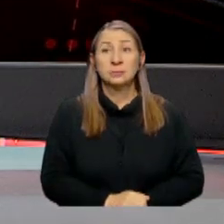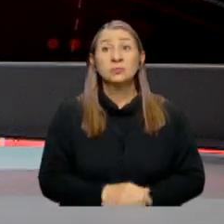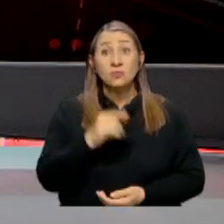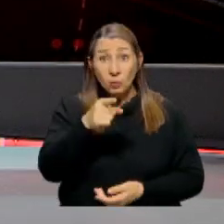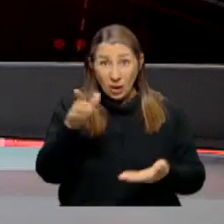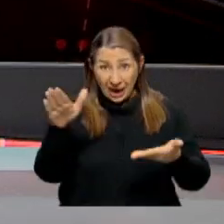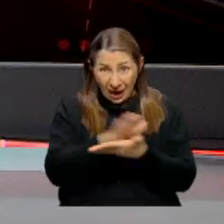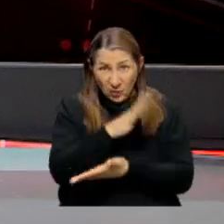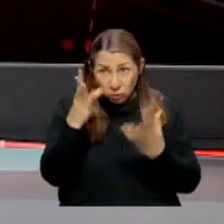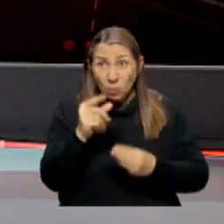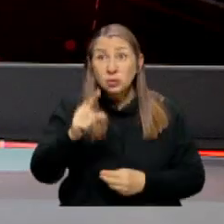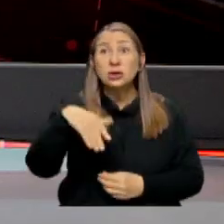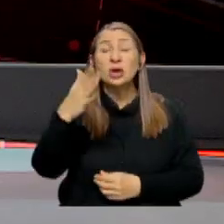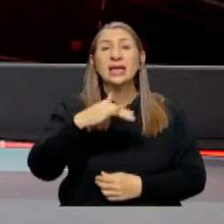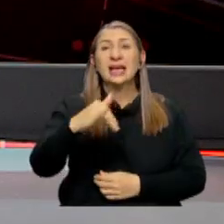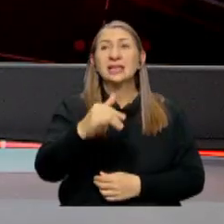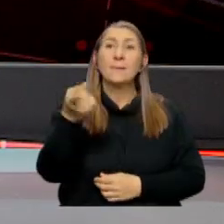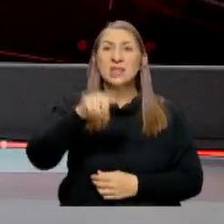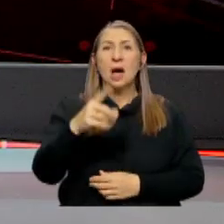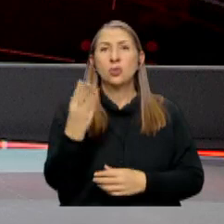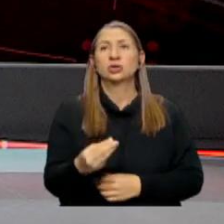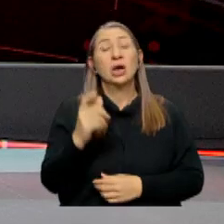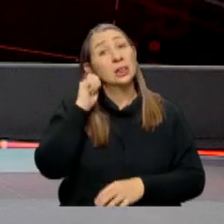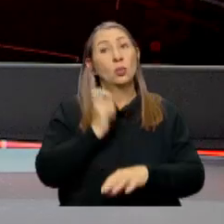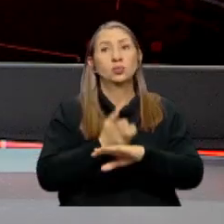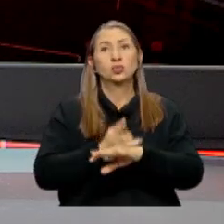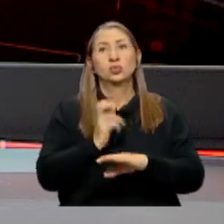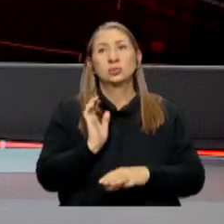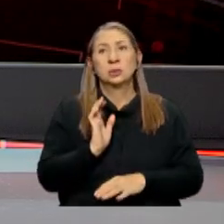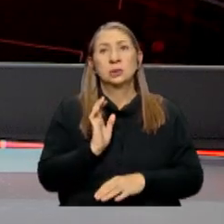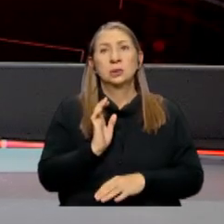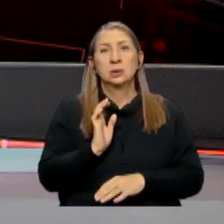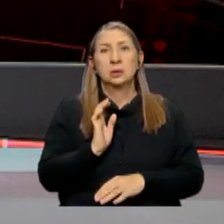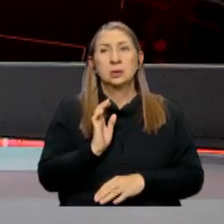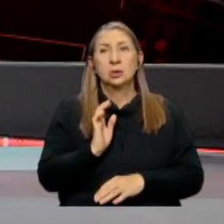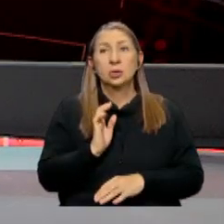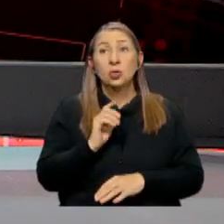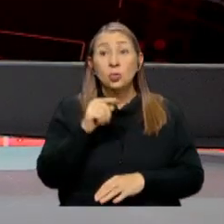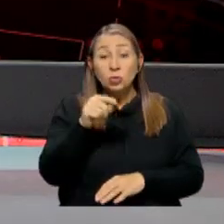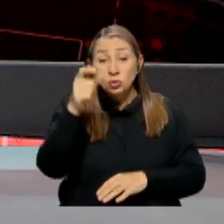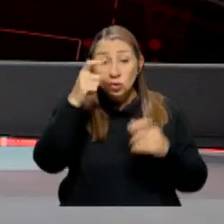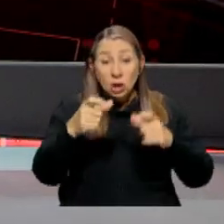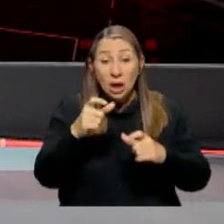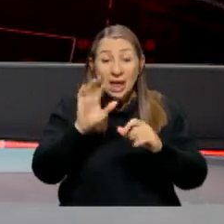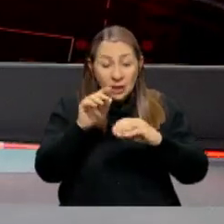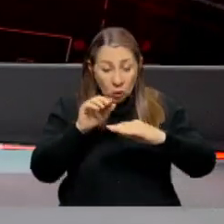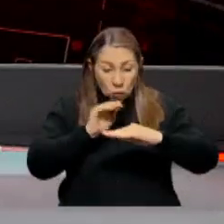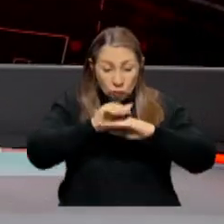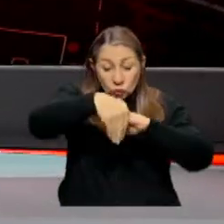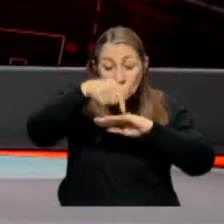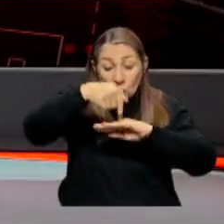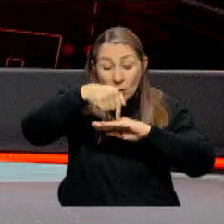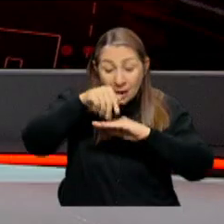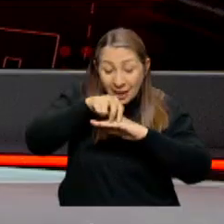ve bu kapatılırsa bundan sonra Yakında bir tanesi daha olur Allah korusun bu ülke uçurumun kenarında